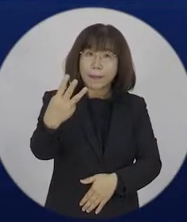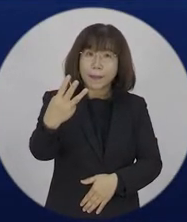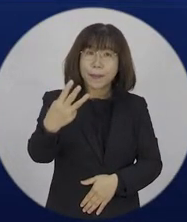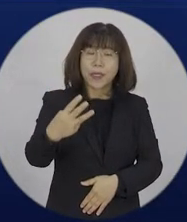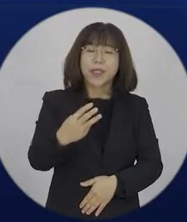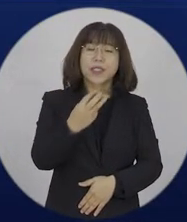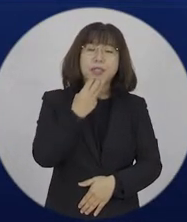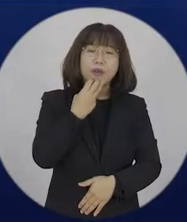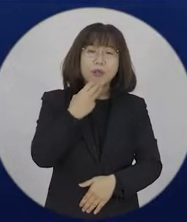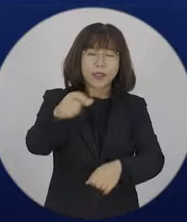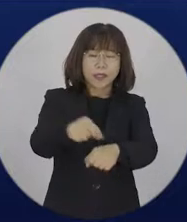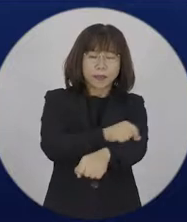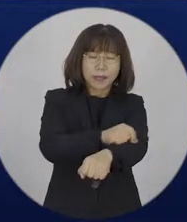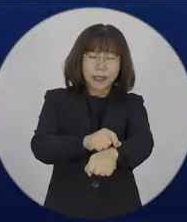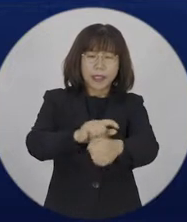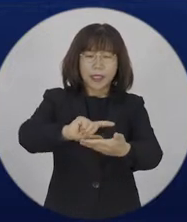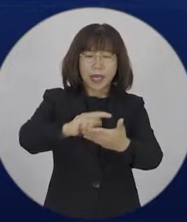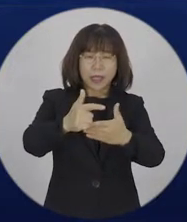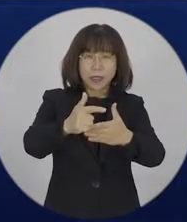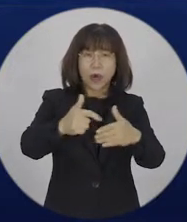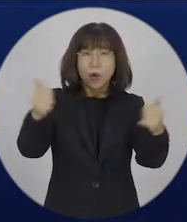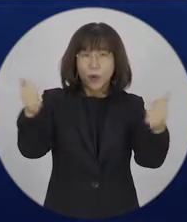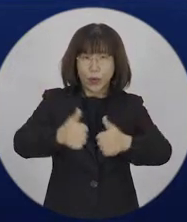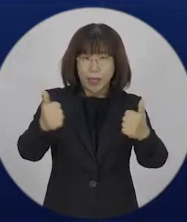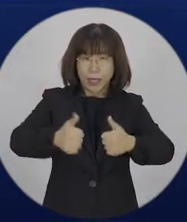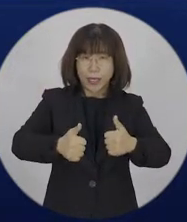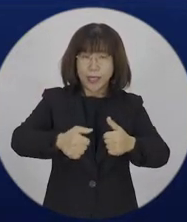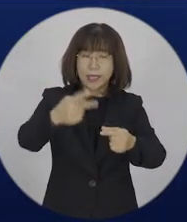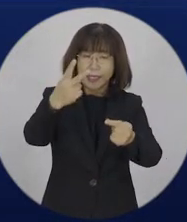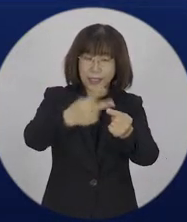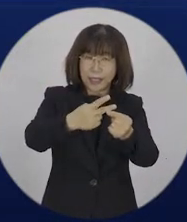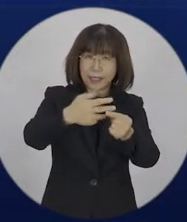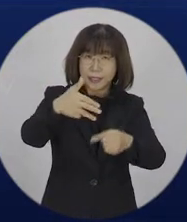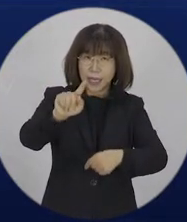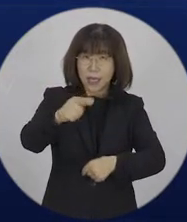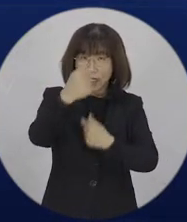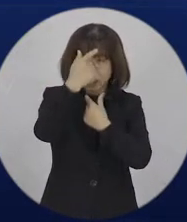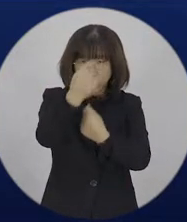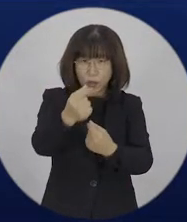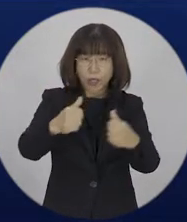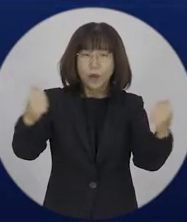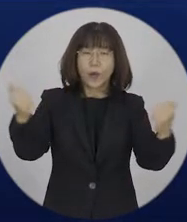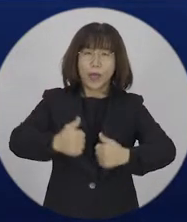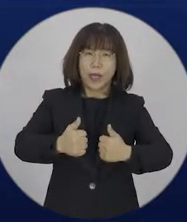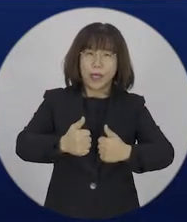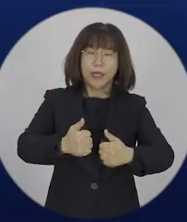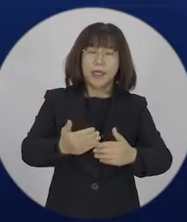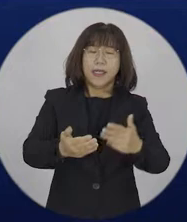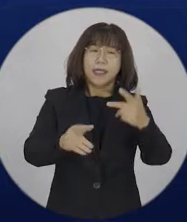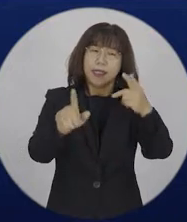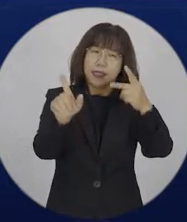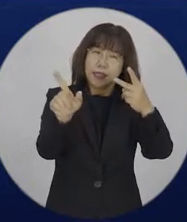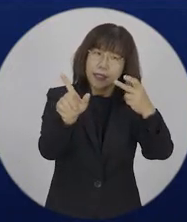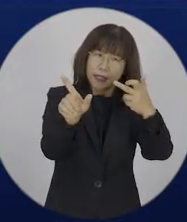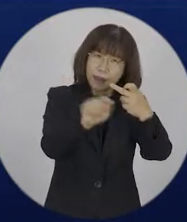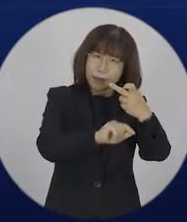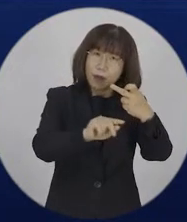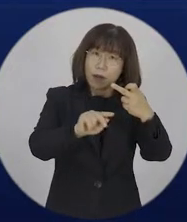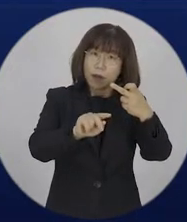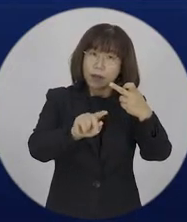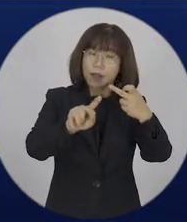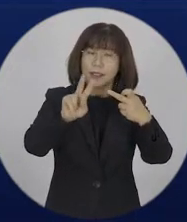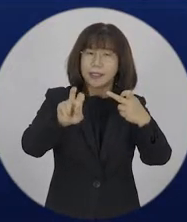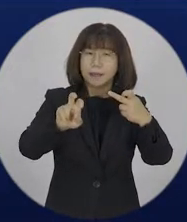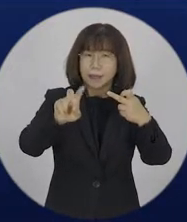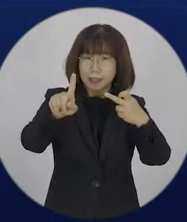서울특별시 강서구 회 제 2차 정례회 제 3차 본회의 가 지난 21일 열렸습니다 이번